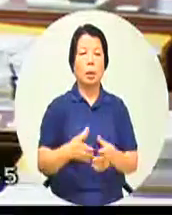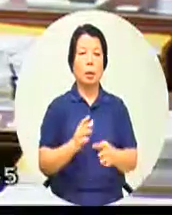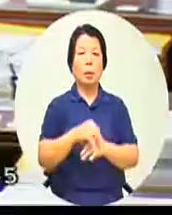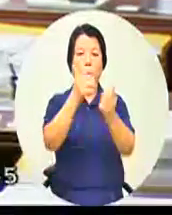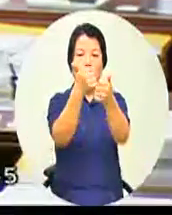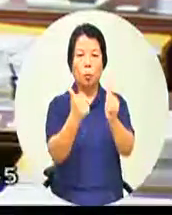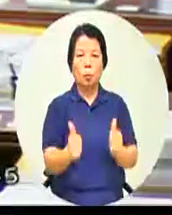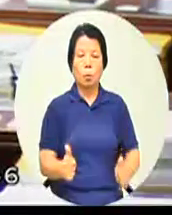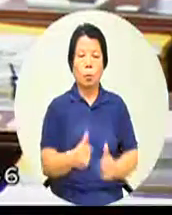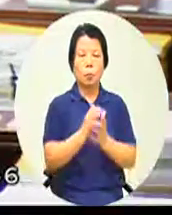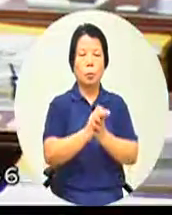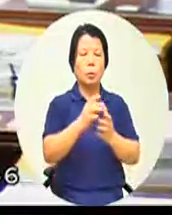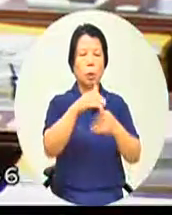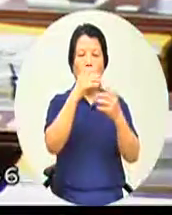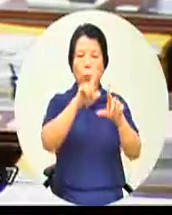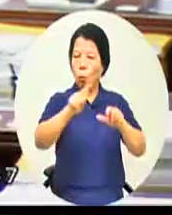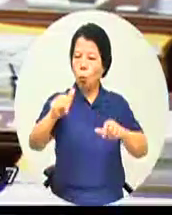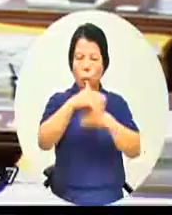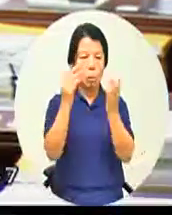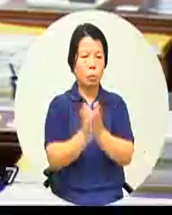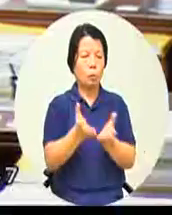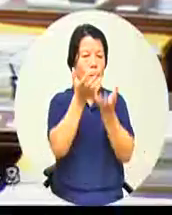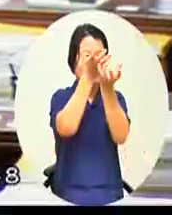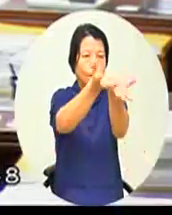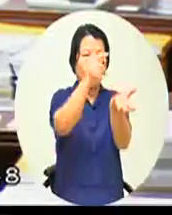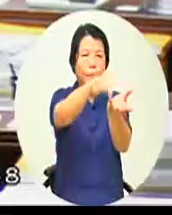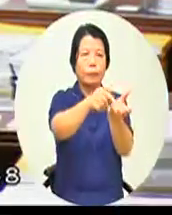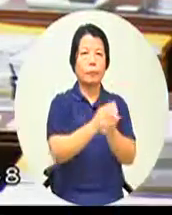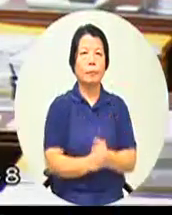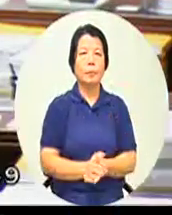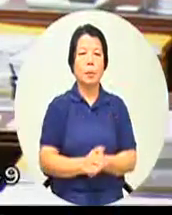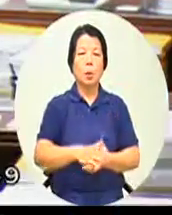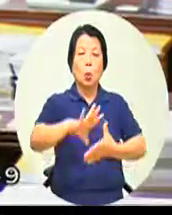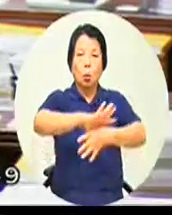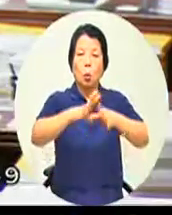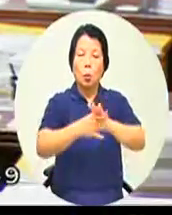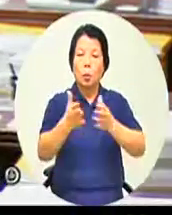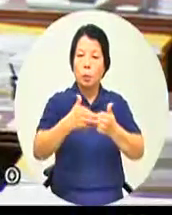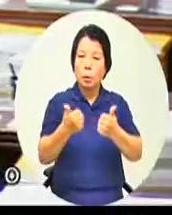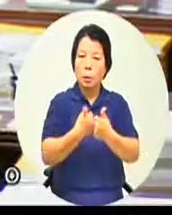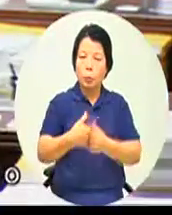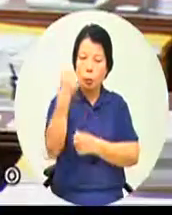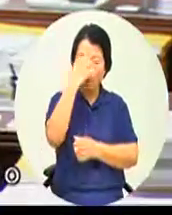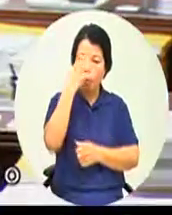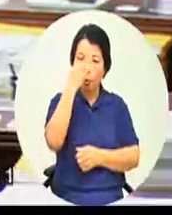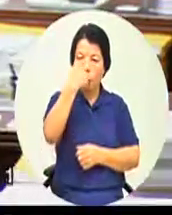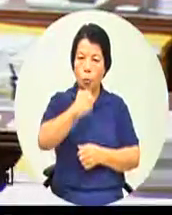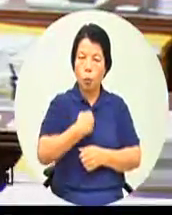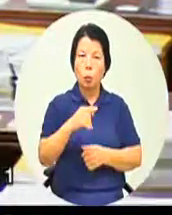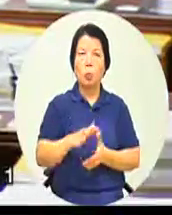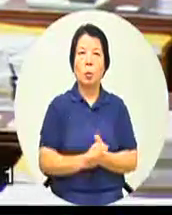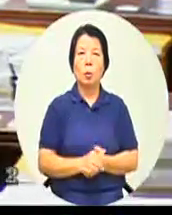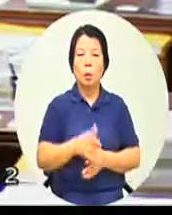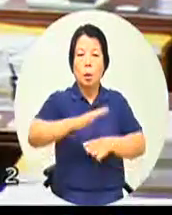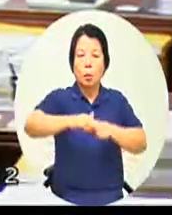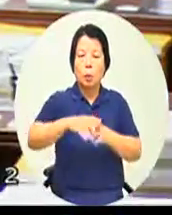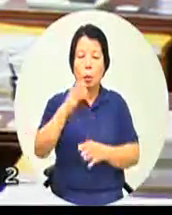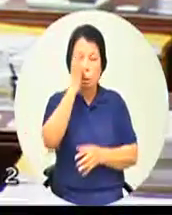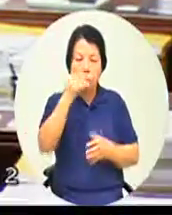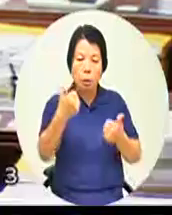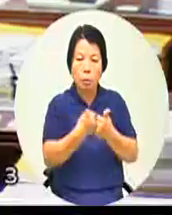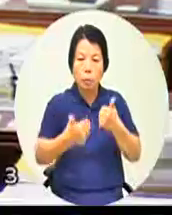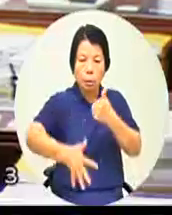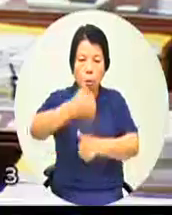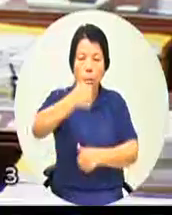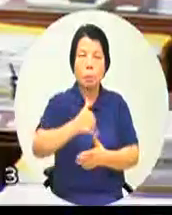西啦。那其实兴隆庄的这个文化协会哈，其实有来找过我，然后再过一阵子他会去找议长，他希望